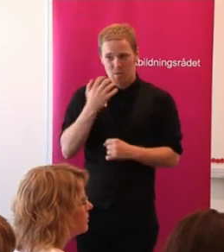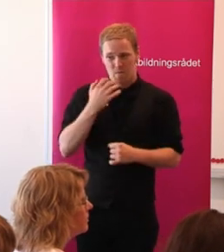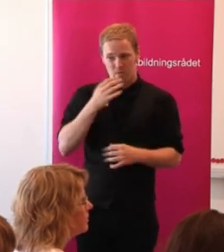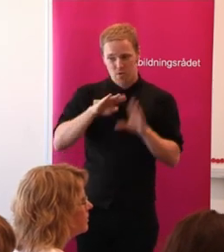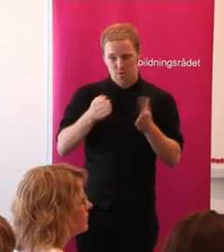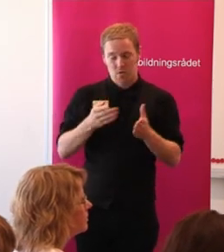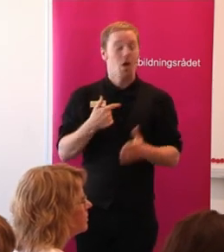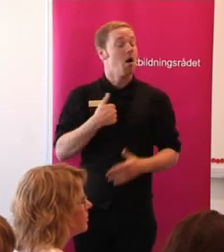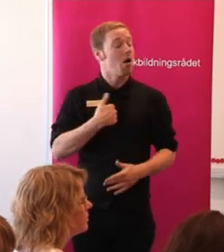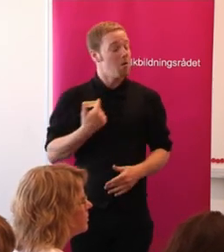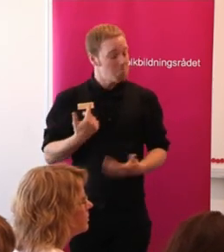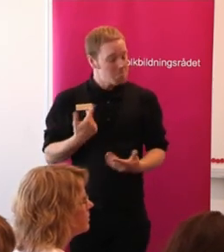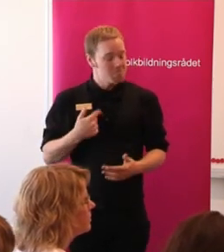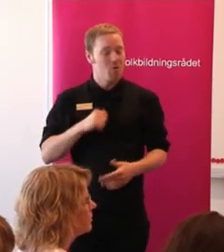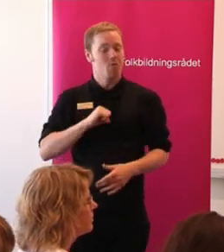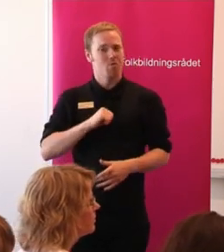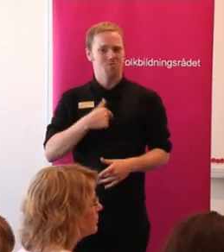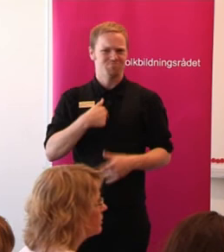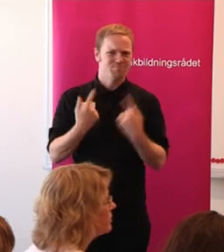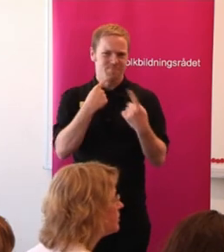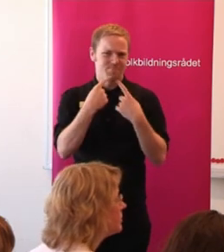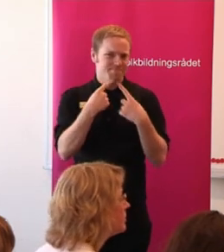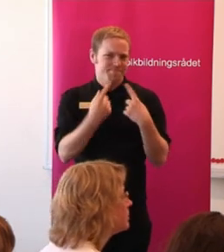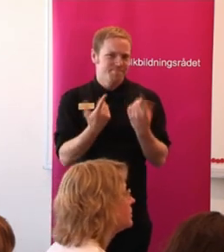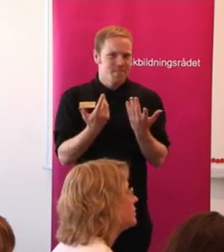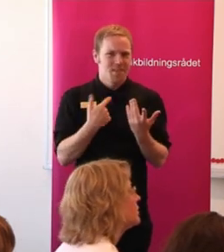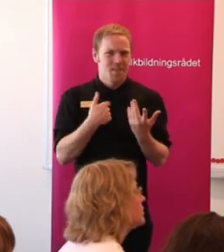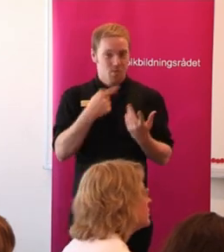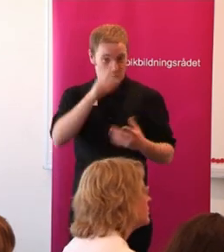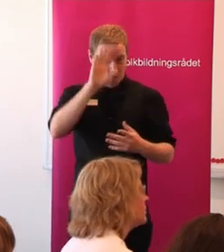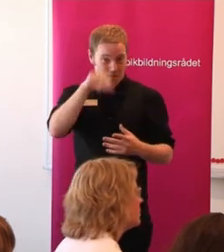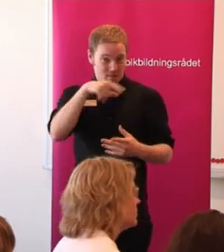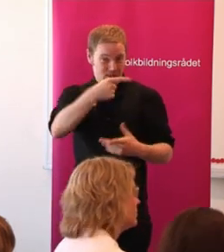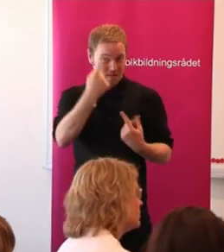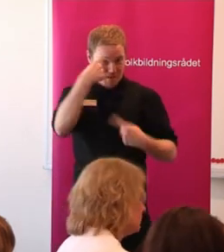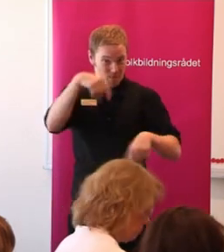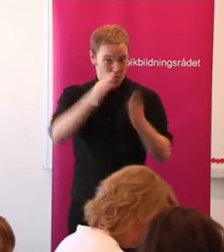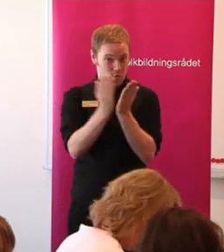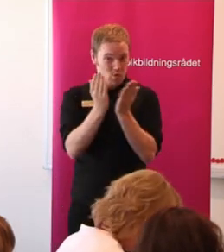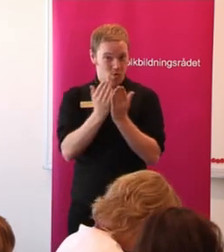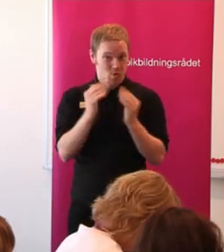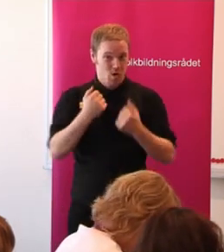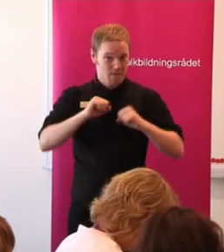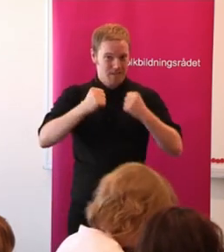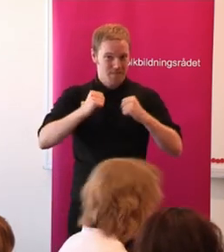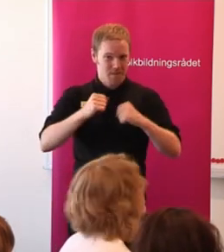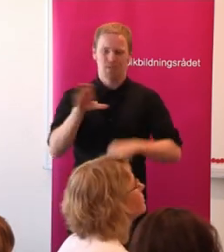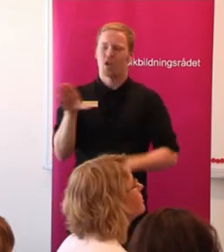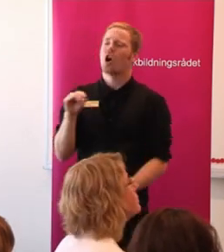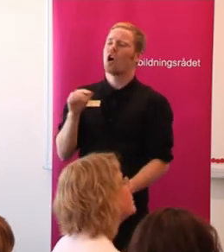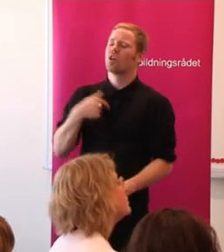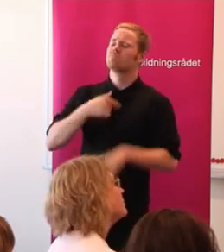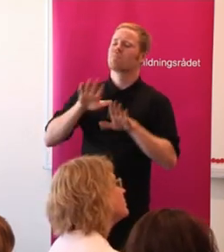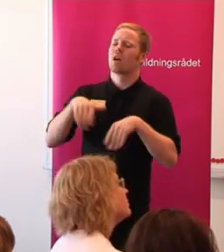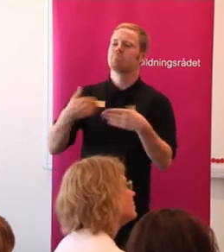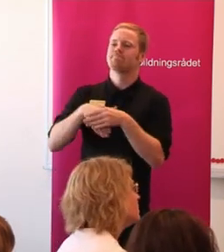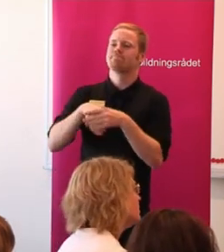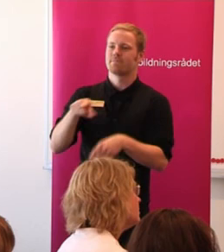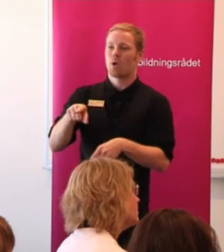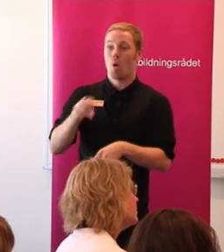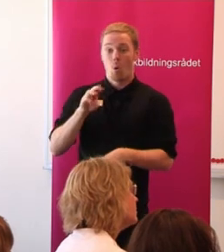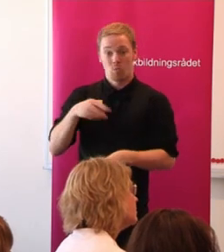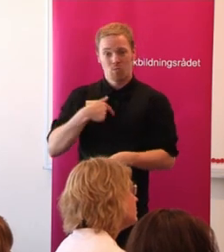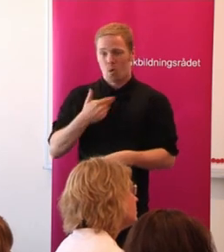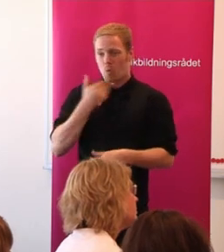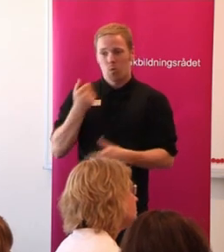jag. Ha, och så började vi fråga, känner du till att vi är folkhögskoleverksamheten? Ja, sa han. Där har jag gått. Och hade jag inte kommit på